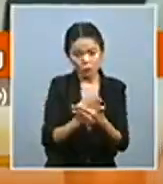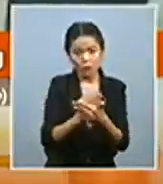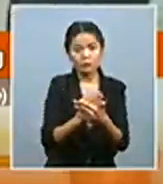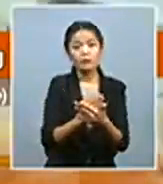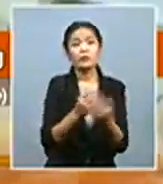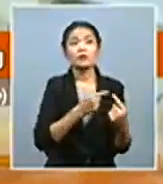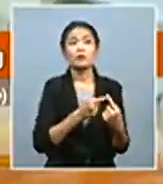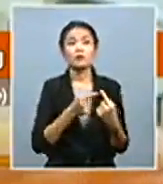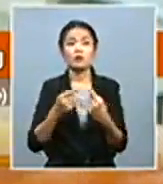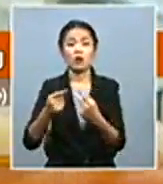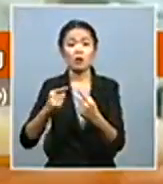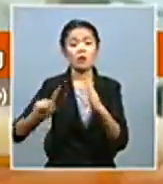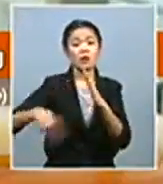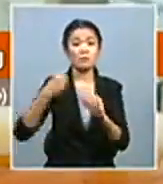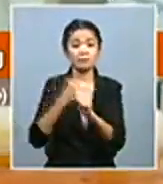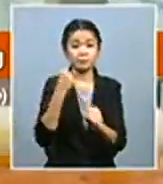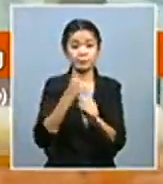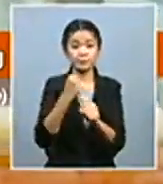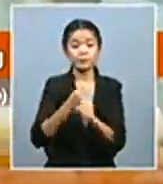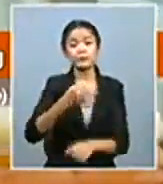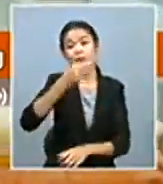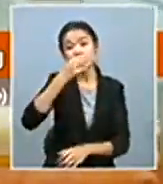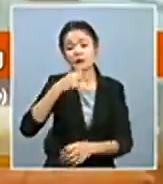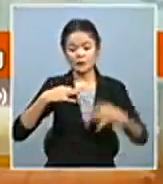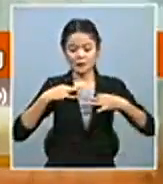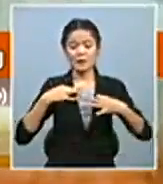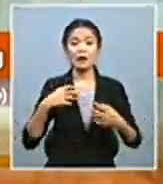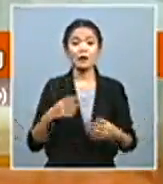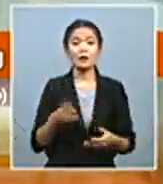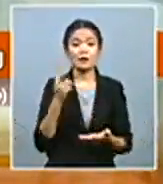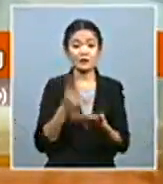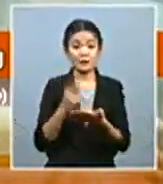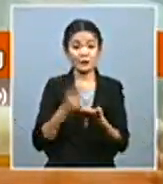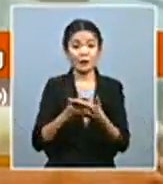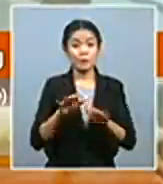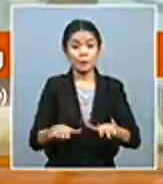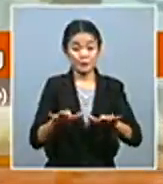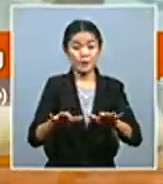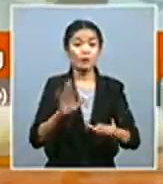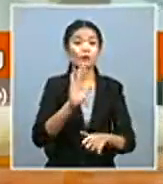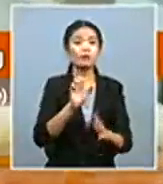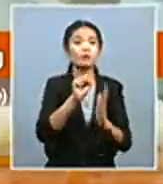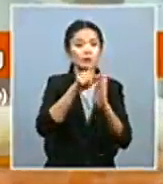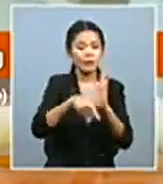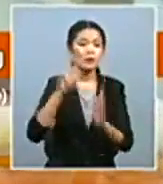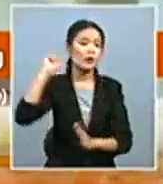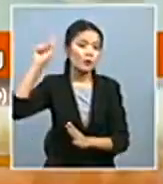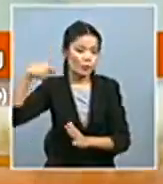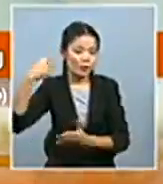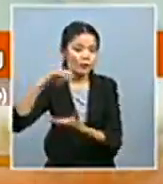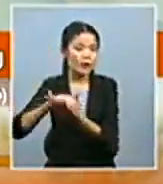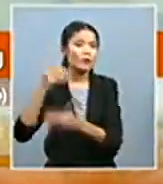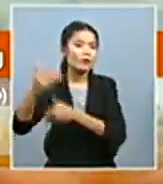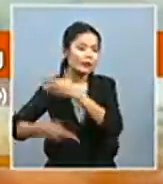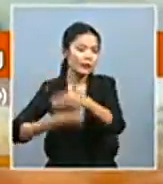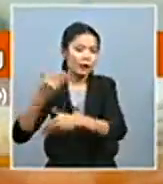ด้วยการทำงานเป็นอาชีพช่างตัดเย็บเสื้อผ้าอยู่ที่จังหวัดสุพรรณบุรีนะครับภรรยาก็ค้าขายเล็กๆน้อยๆ